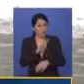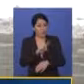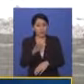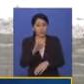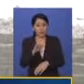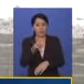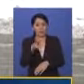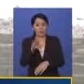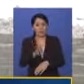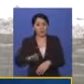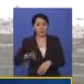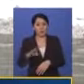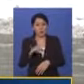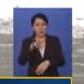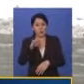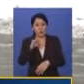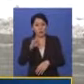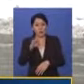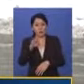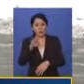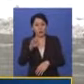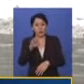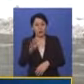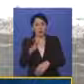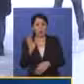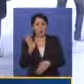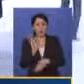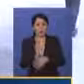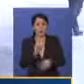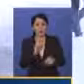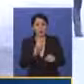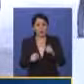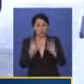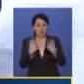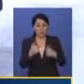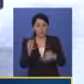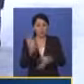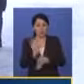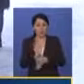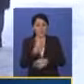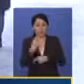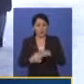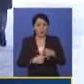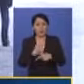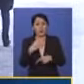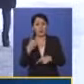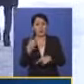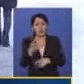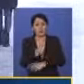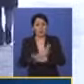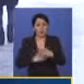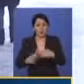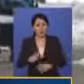Құмар Ақсақалов бұл мәселені Қызылжар ауданының әкіміне жеке жүктеп дереу түрде шешуді тапсырды. Келесі екінші топтағы мүгедек